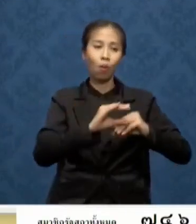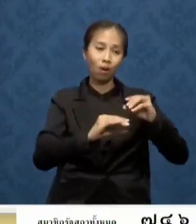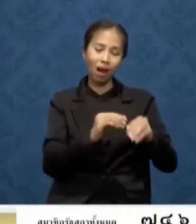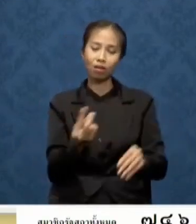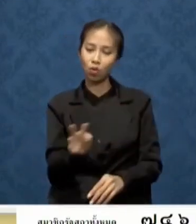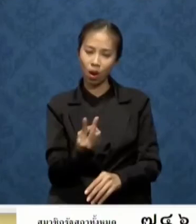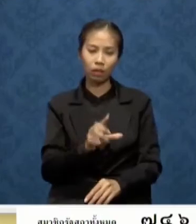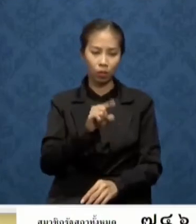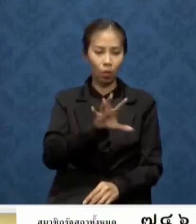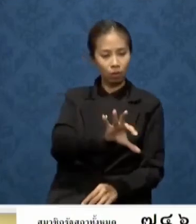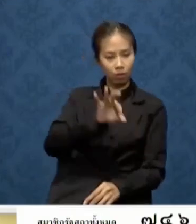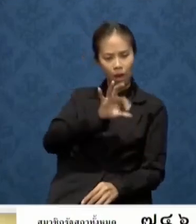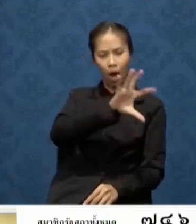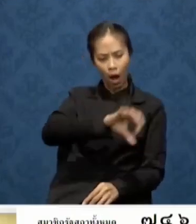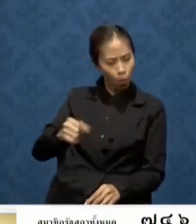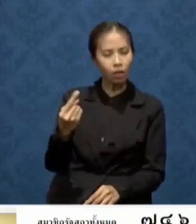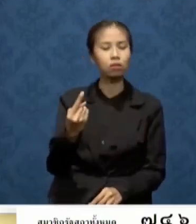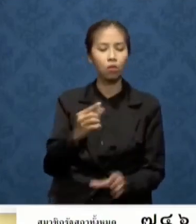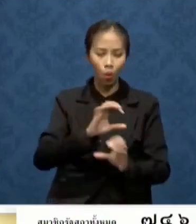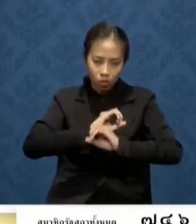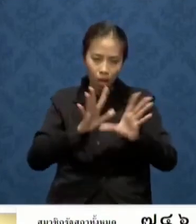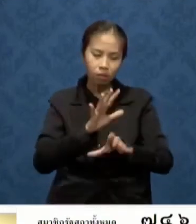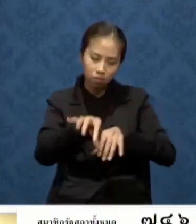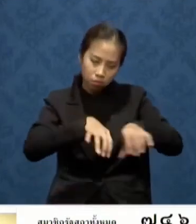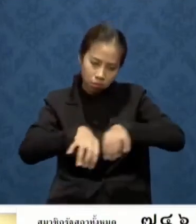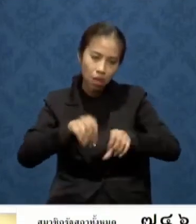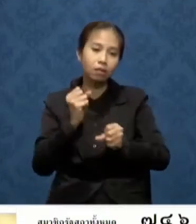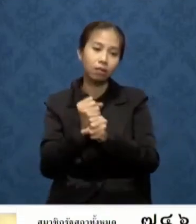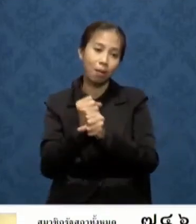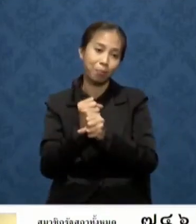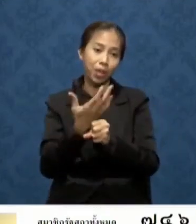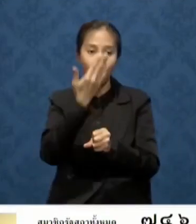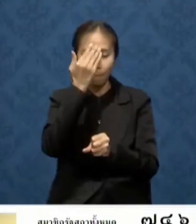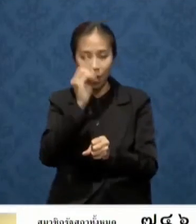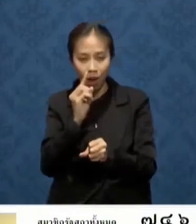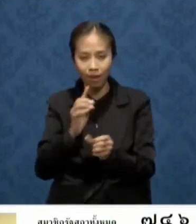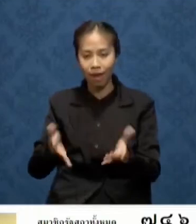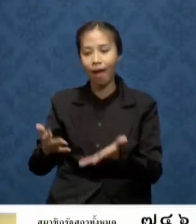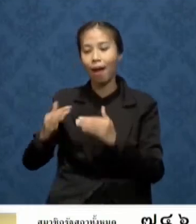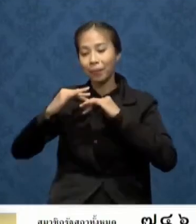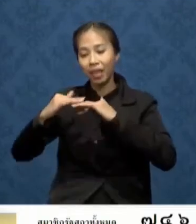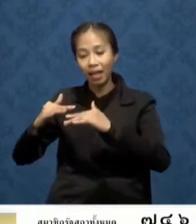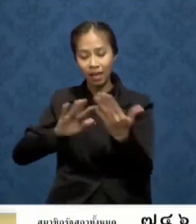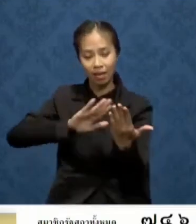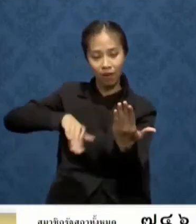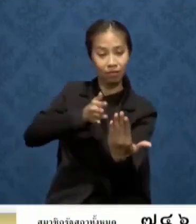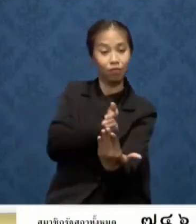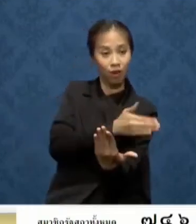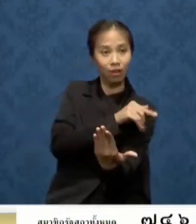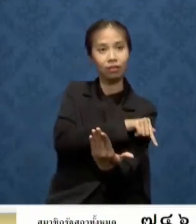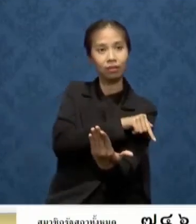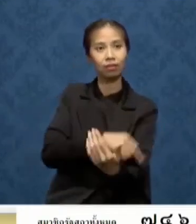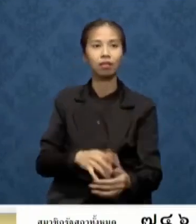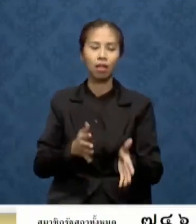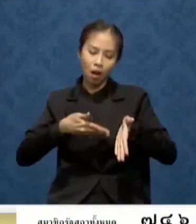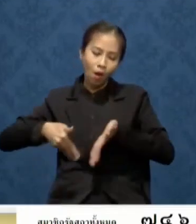มัเป็สงที่ตองเลือกต้องชัดเจน ตองกหนดทิดทางในการเชื่อมทะเลสองฝั่งประเทศนี้ก็ตลกดีนะครัครอง